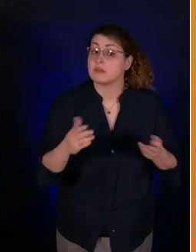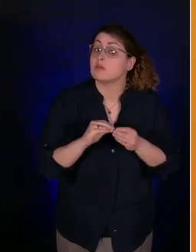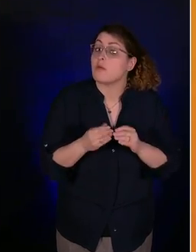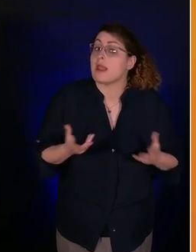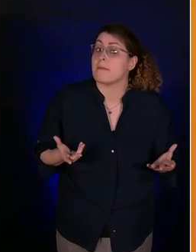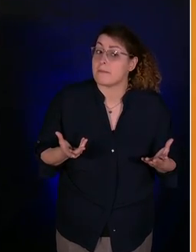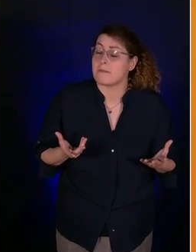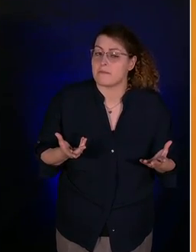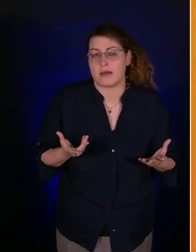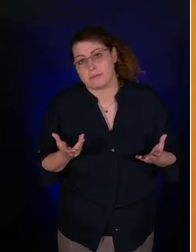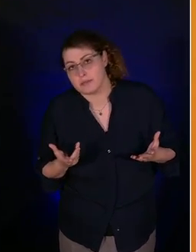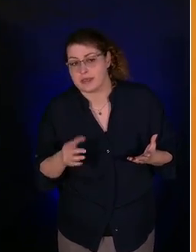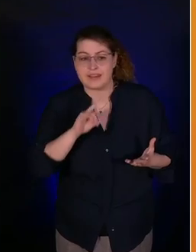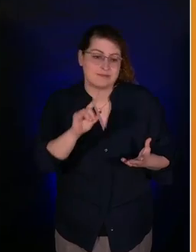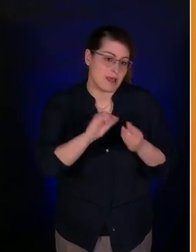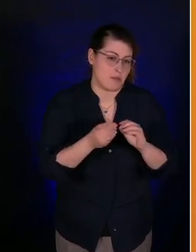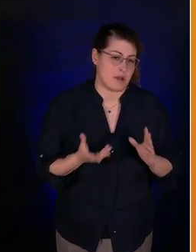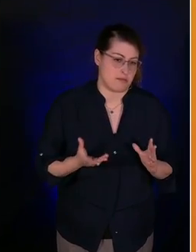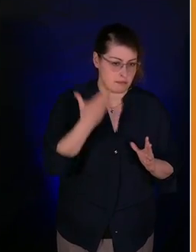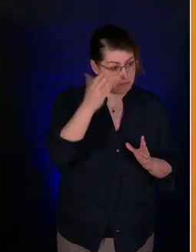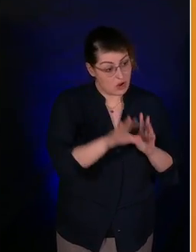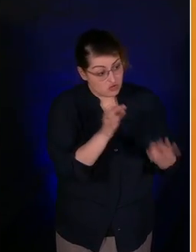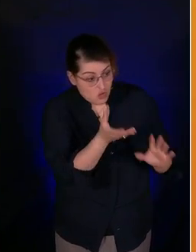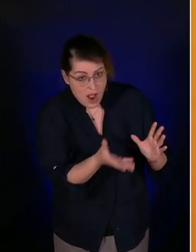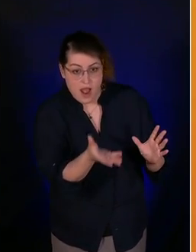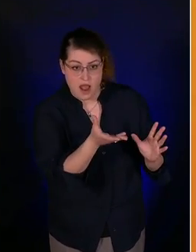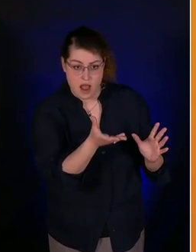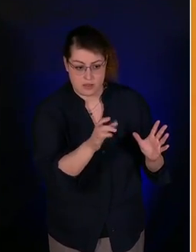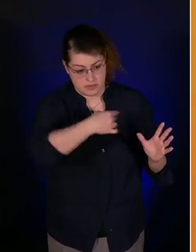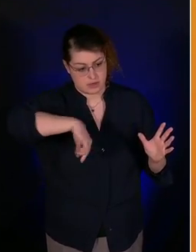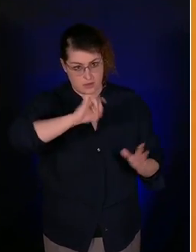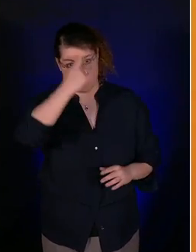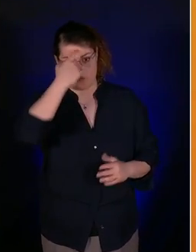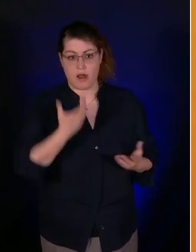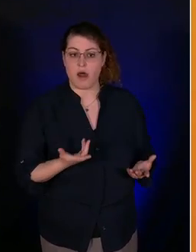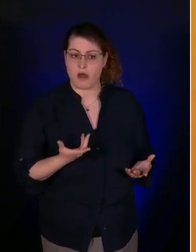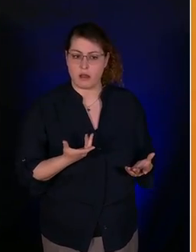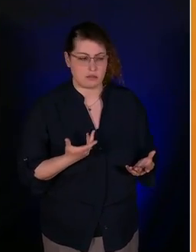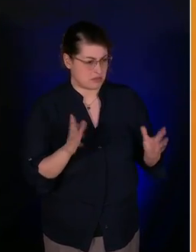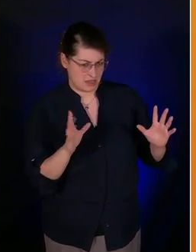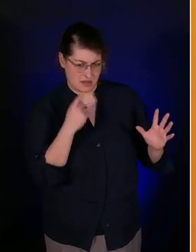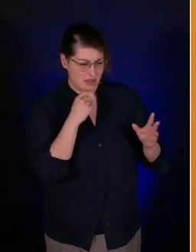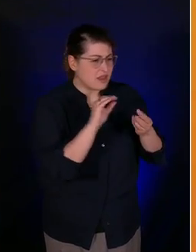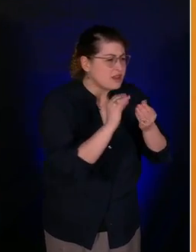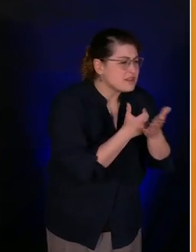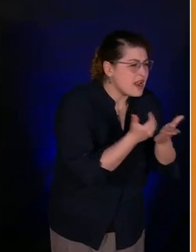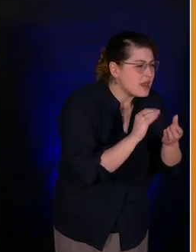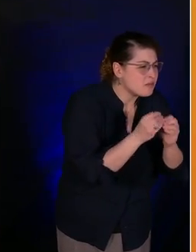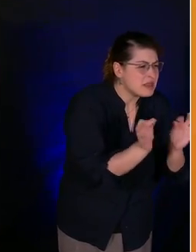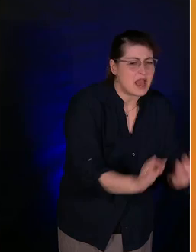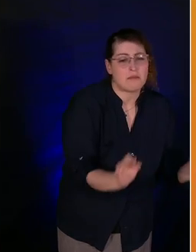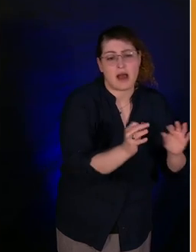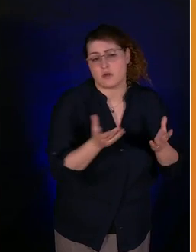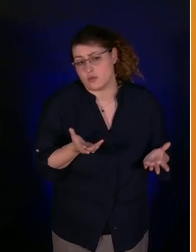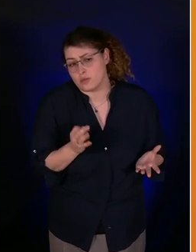C'est pas un problème si ce choix-là est fait en conscience et qu'il n'y a pas de problème de salaire.